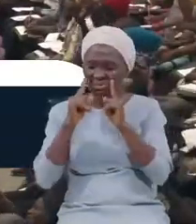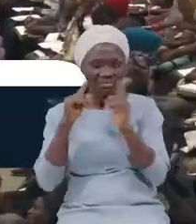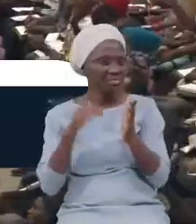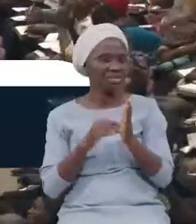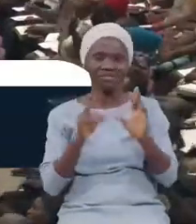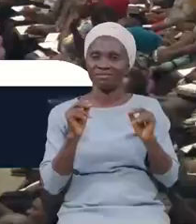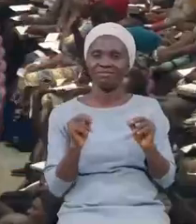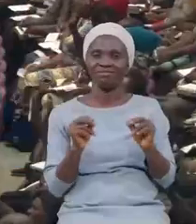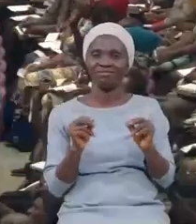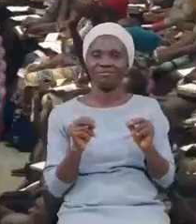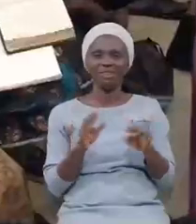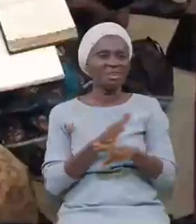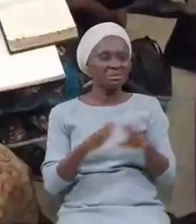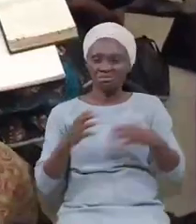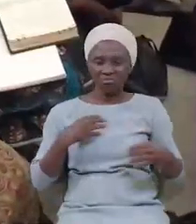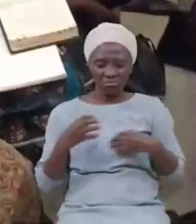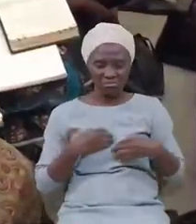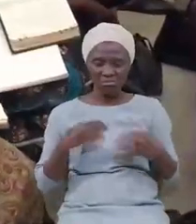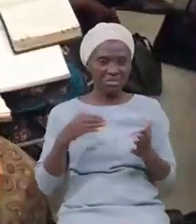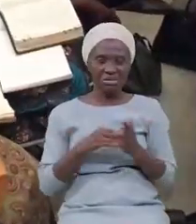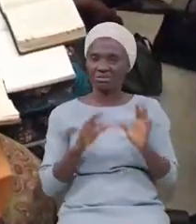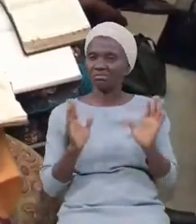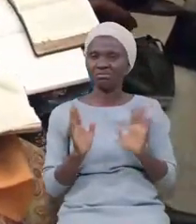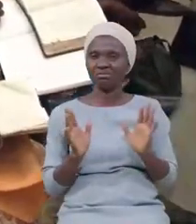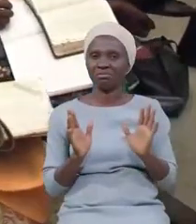Ne versez plus des larmes. Ne vous plaignez plus.